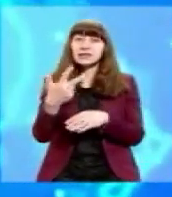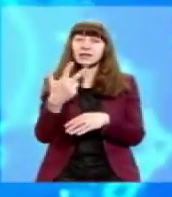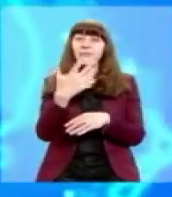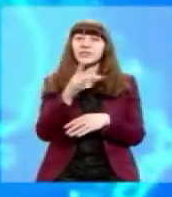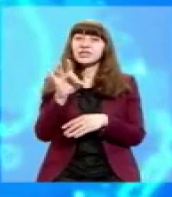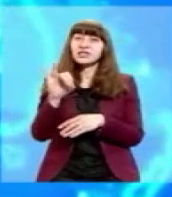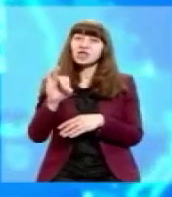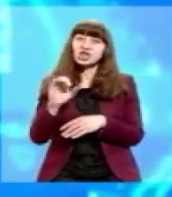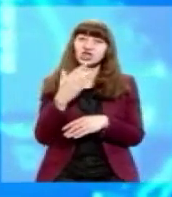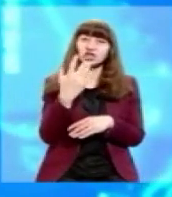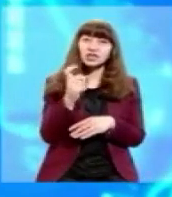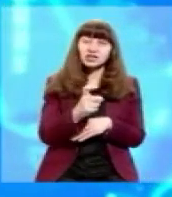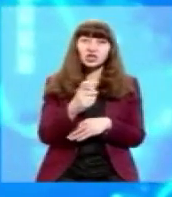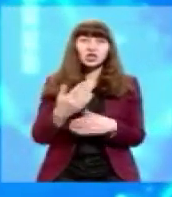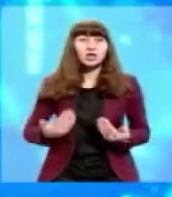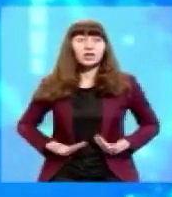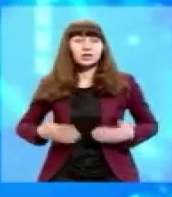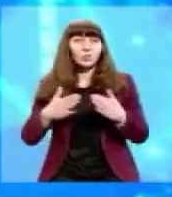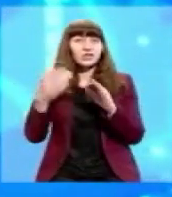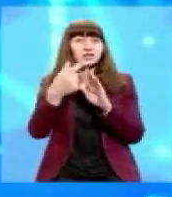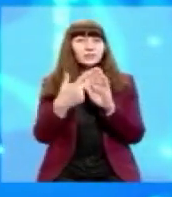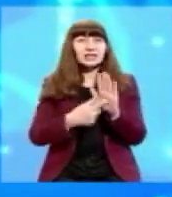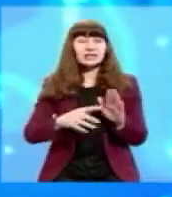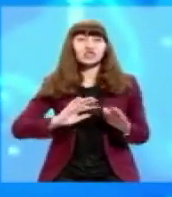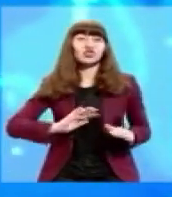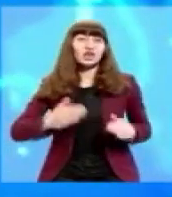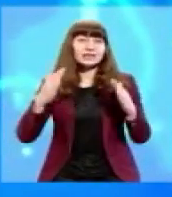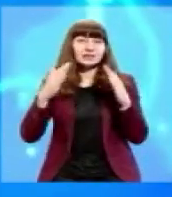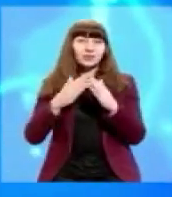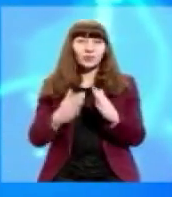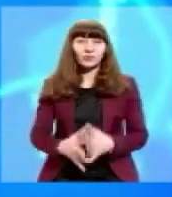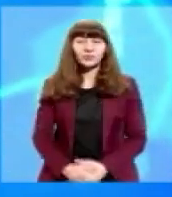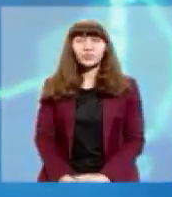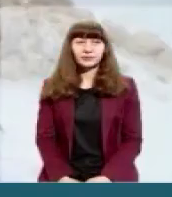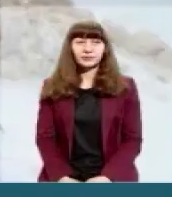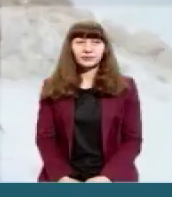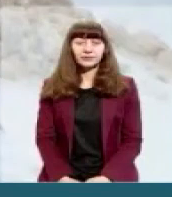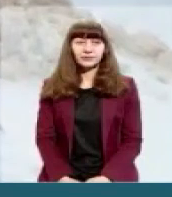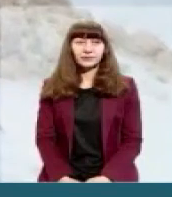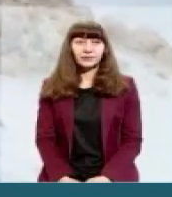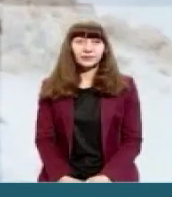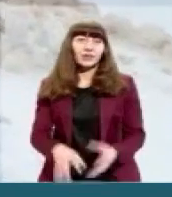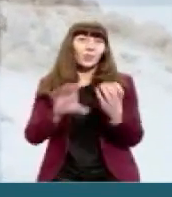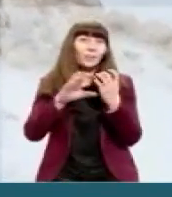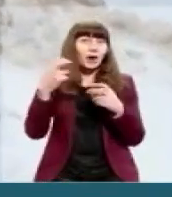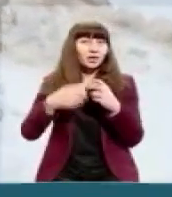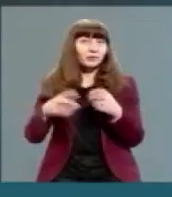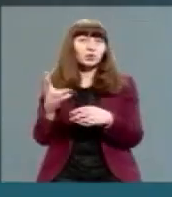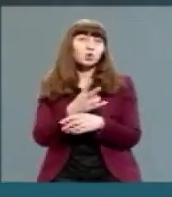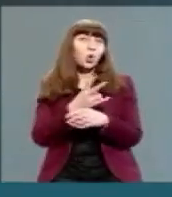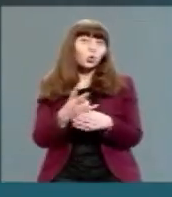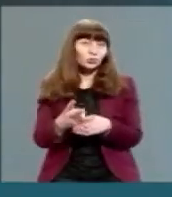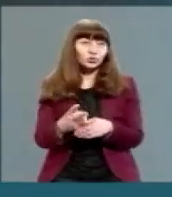пятиэтажных жилых дома и 17 частных домов. Подробнее Диас Наспаев. Порыв случился поздней